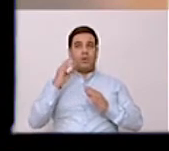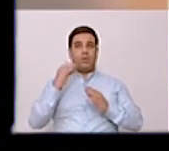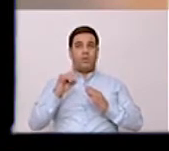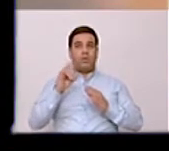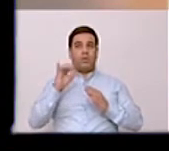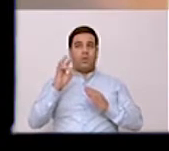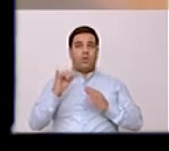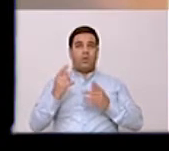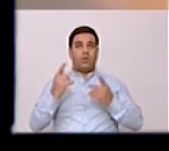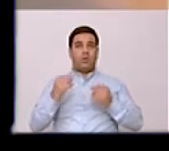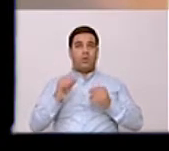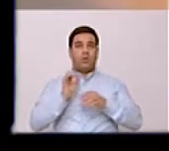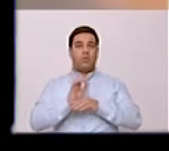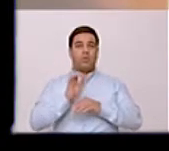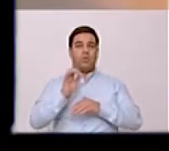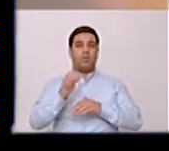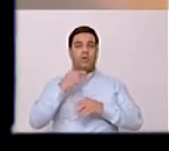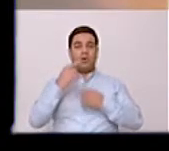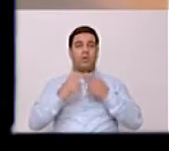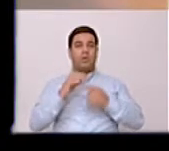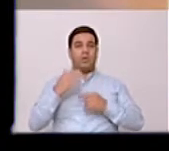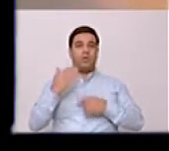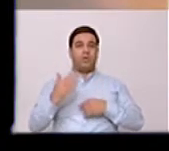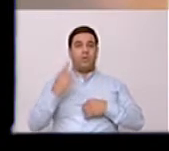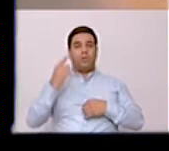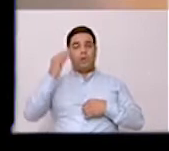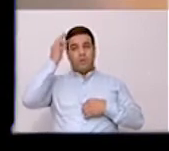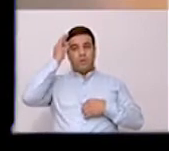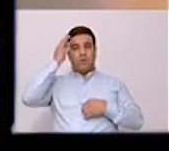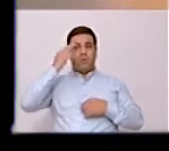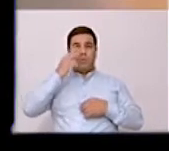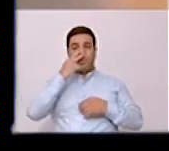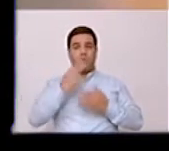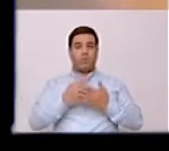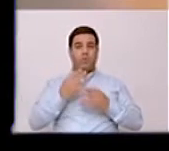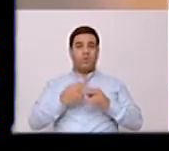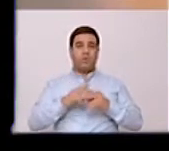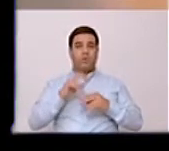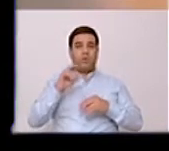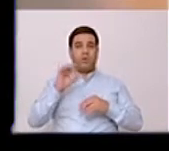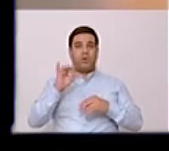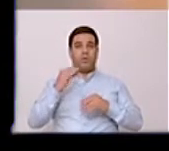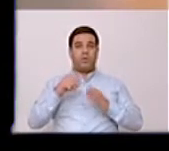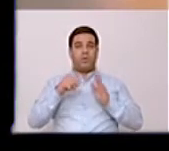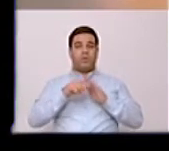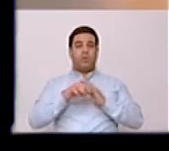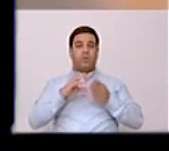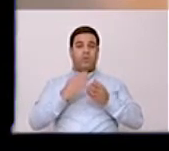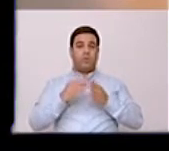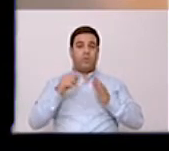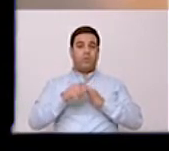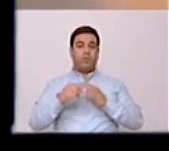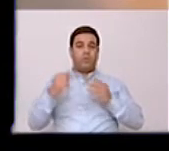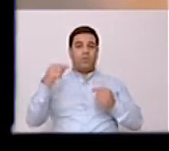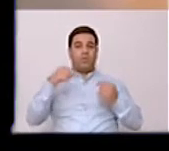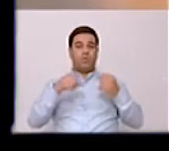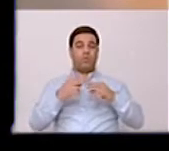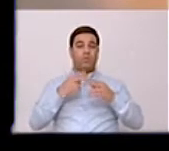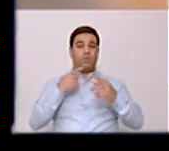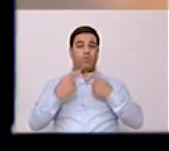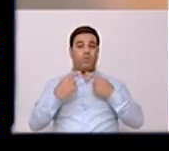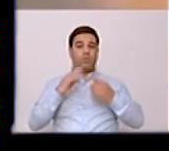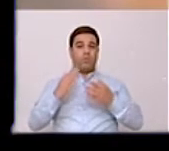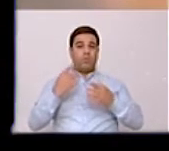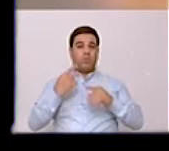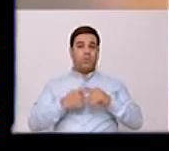Rahimbey xonni qayerga yuborishni aytadi? Bir eslab ko'ringchi. Rahimbey hamda Abulfayzxon o'rtasida suhbat bo'lib o'tadi,